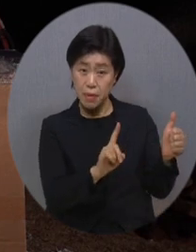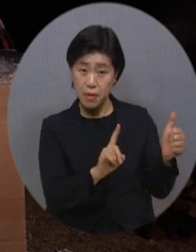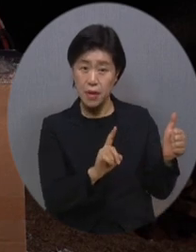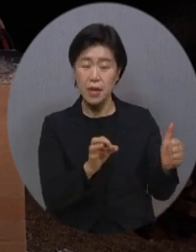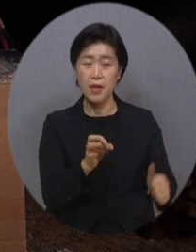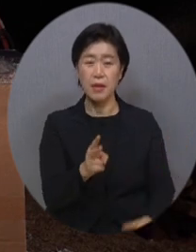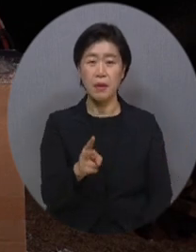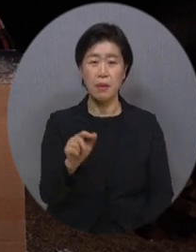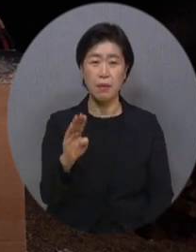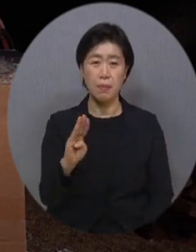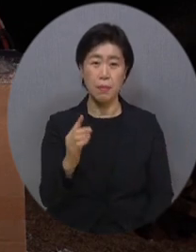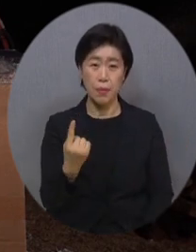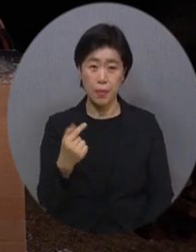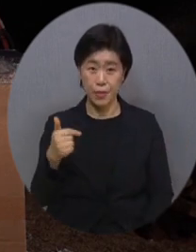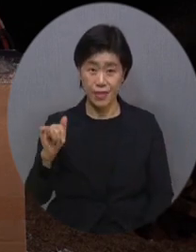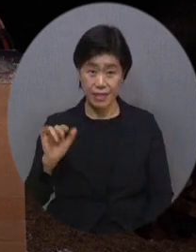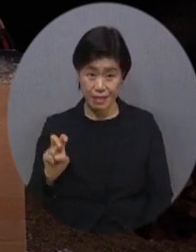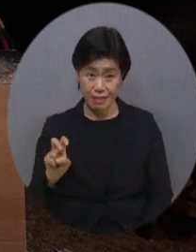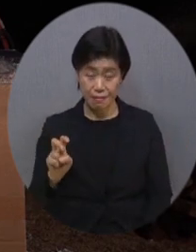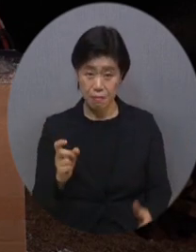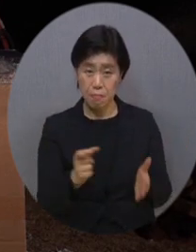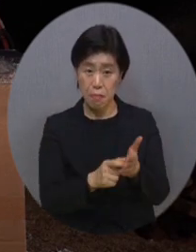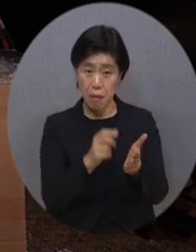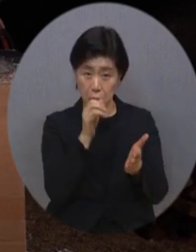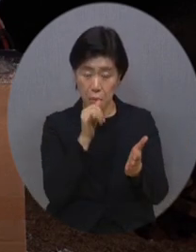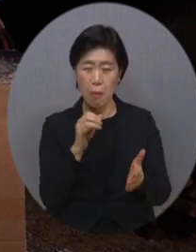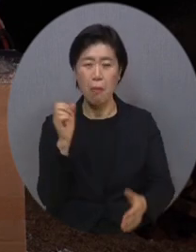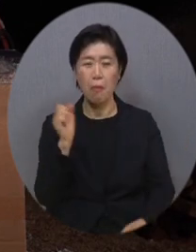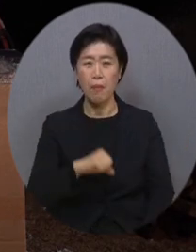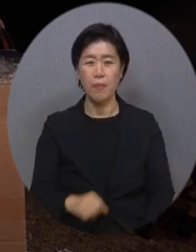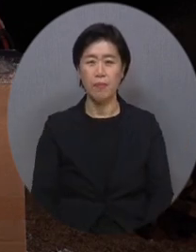여보님. 여보님. 네. 야.